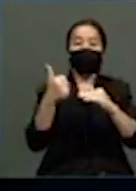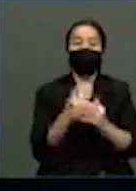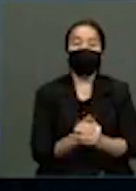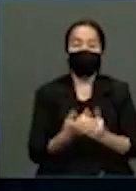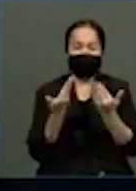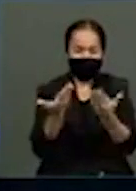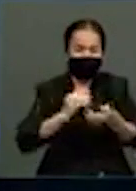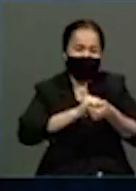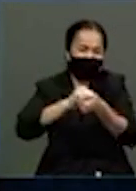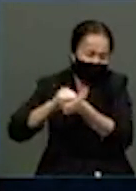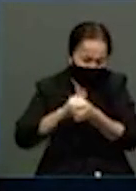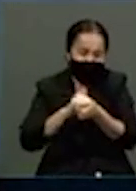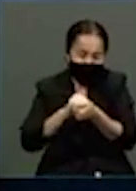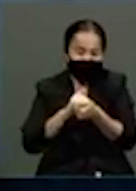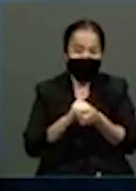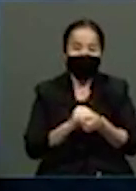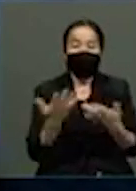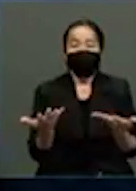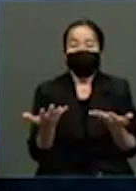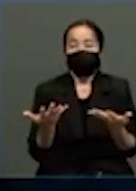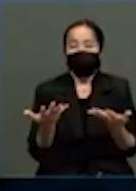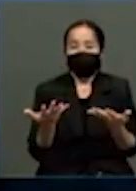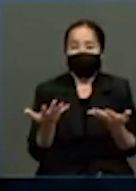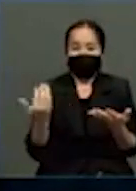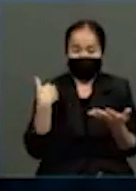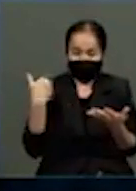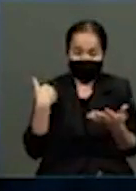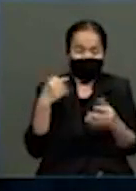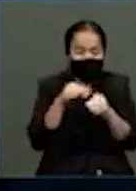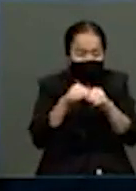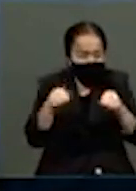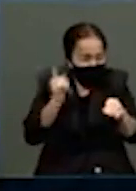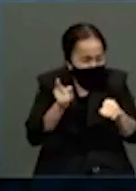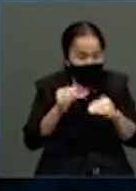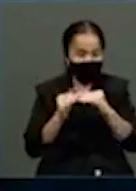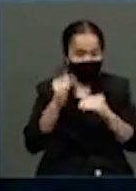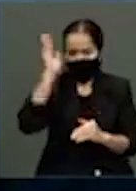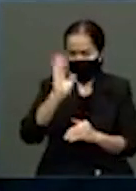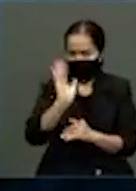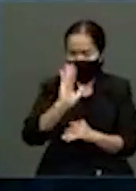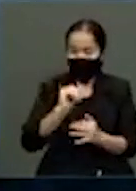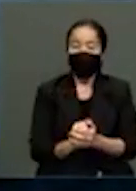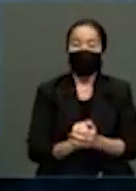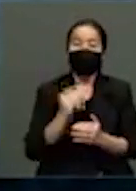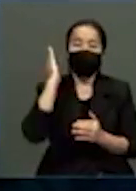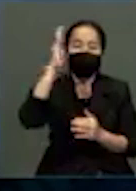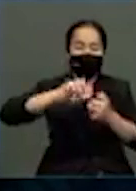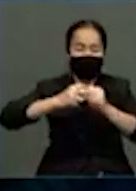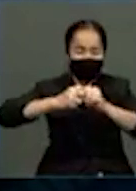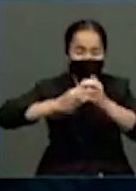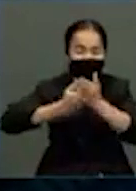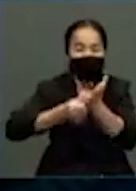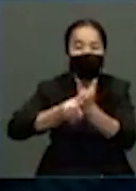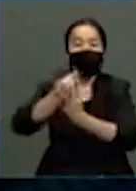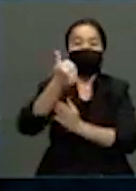านทรงเขาเรียกอะไรตัวเลขนี้ทรงเอาไว้อย่าให้เพิ่มขึ้นนะครับเราก็จะได้ผ่านวิกฤตการณ์นี้ไปด้วย